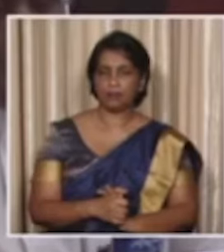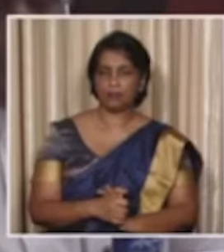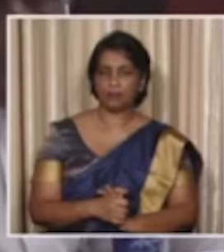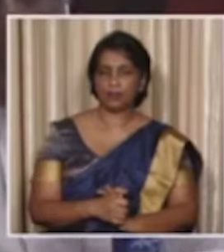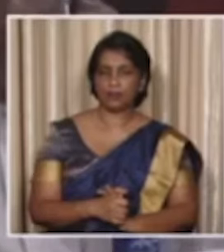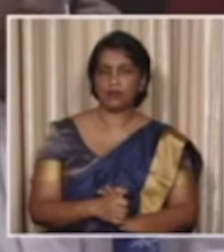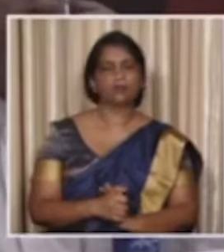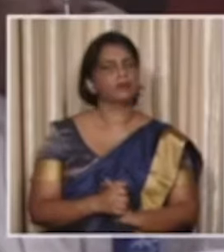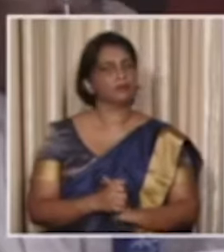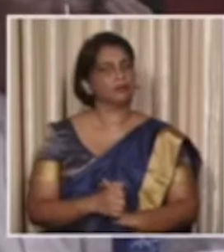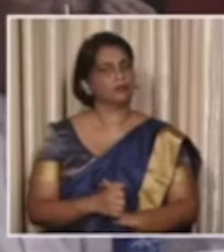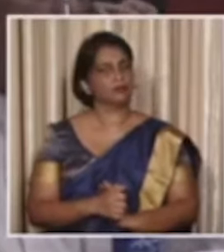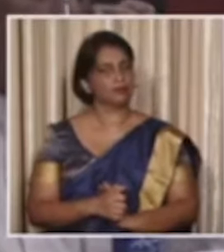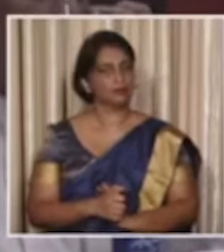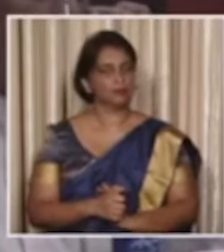කියන්න.